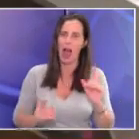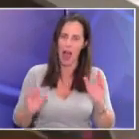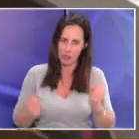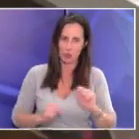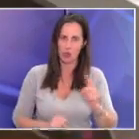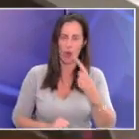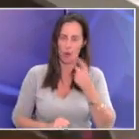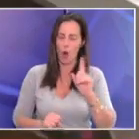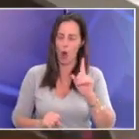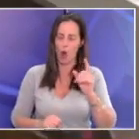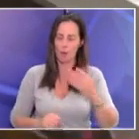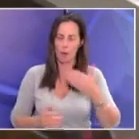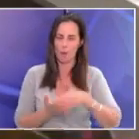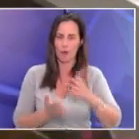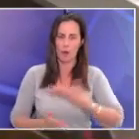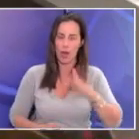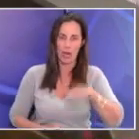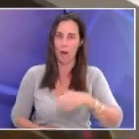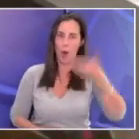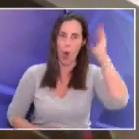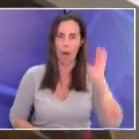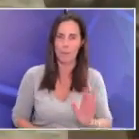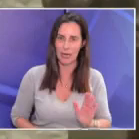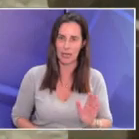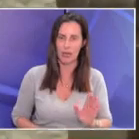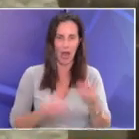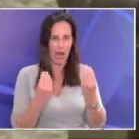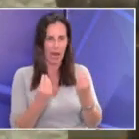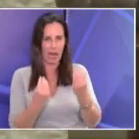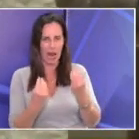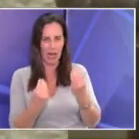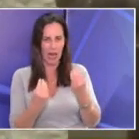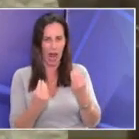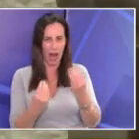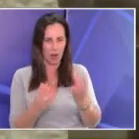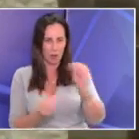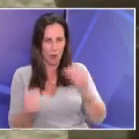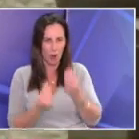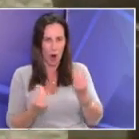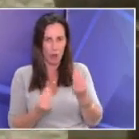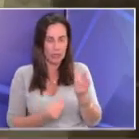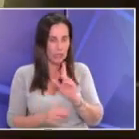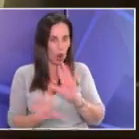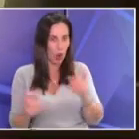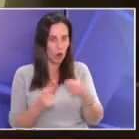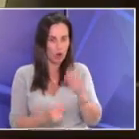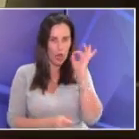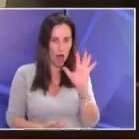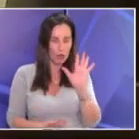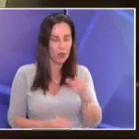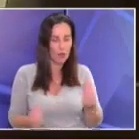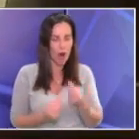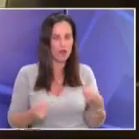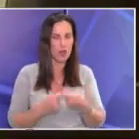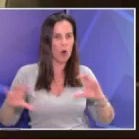אחד לא היה עובר על זה על סדר היום, כולל לא יאיר לפיד. רגע, זה אומר שאת מוסיפה פה נדבך? זה לא רק עניין מגדרי, אלא יש פה